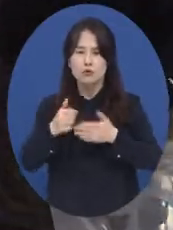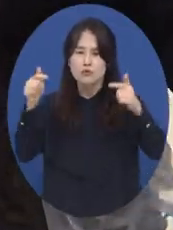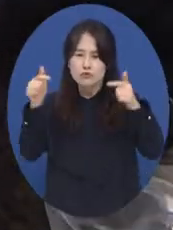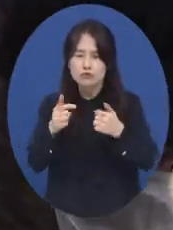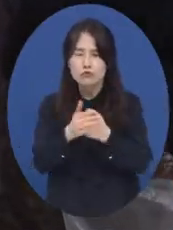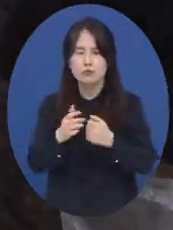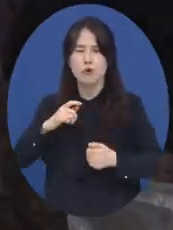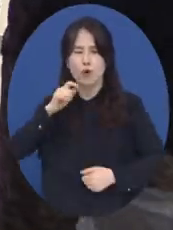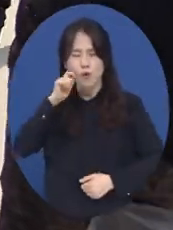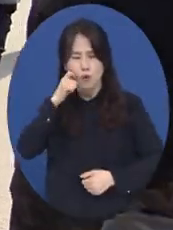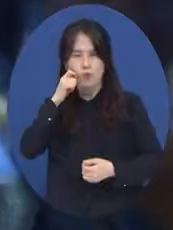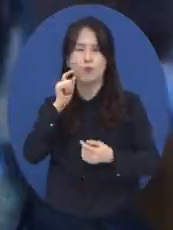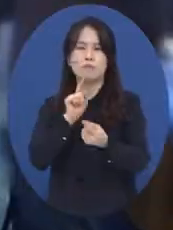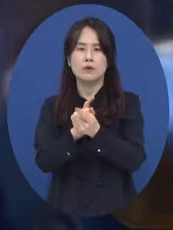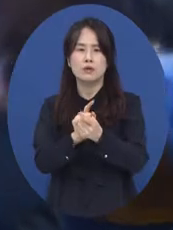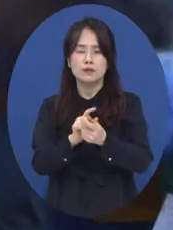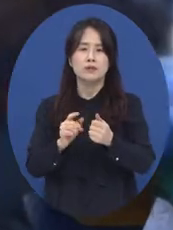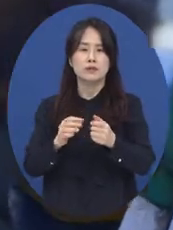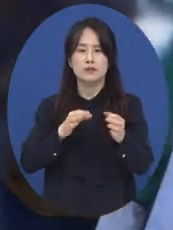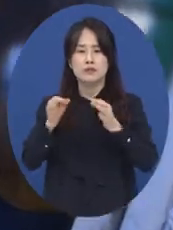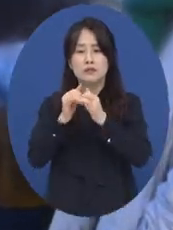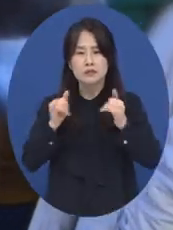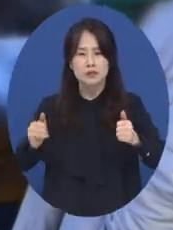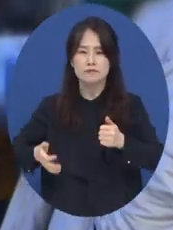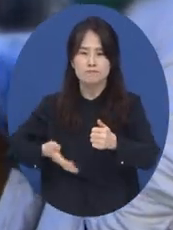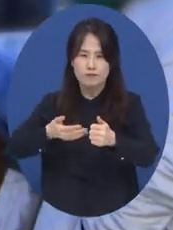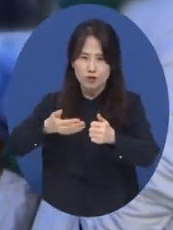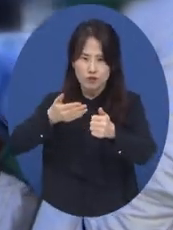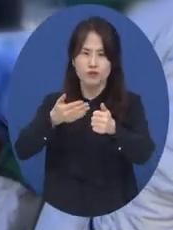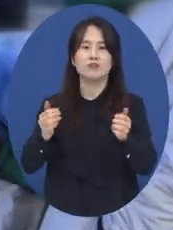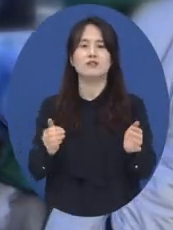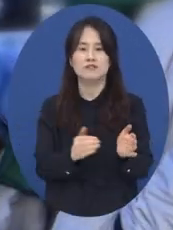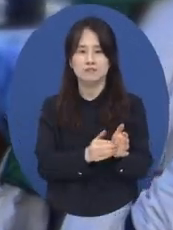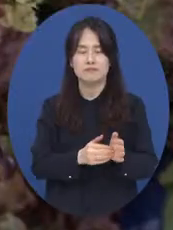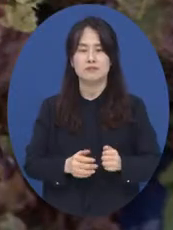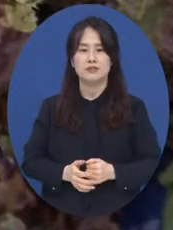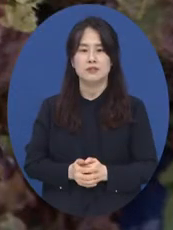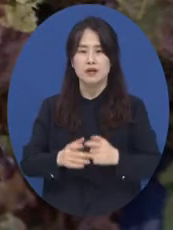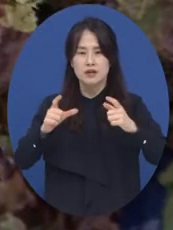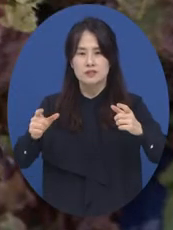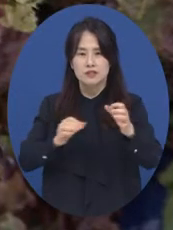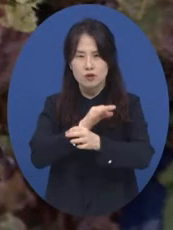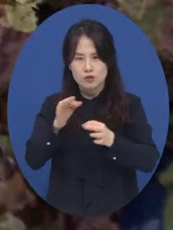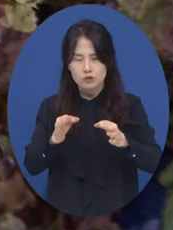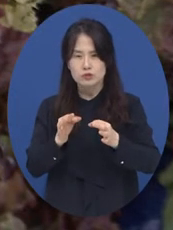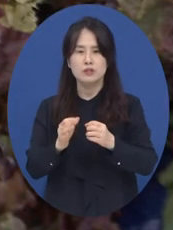격려했습니다. 20일엔 구리 전통시장과 경제분야 현장을 찾는 등 지역 경제와